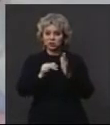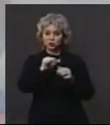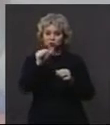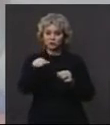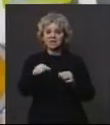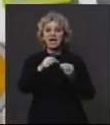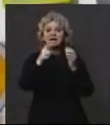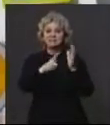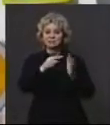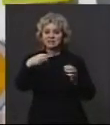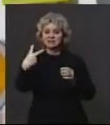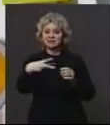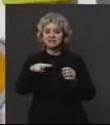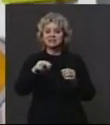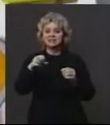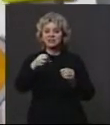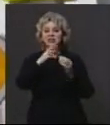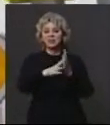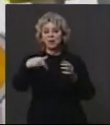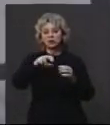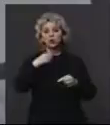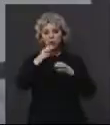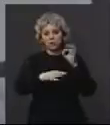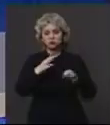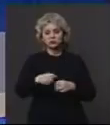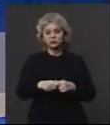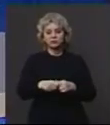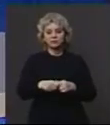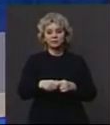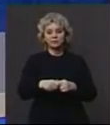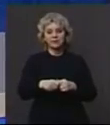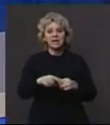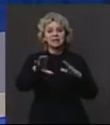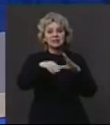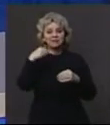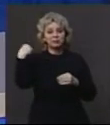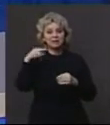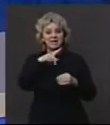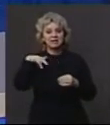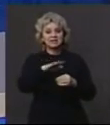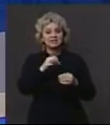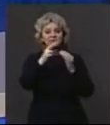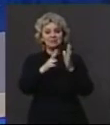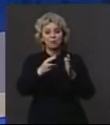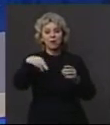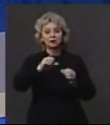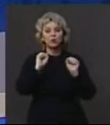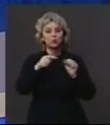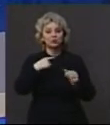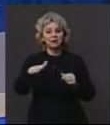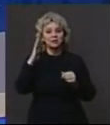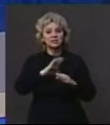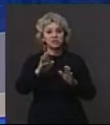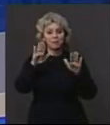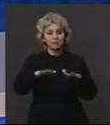часов, а с 17 по 19 марта круглосуточно. На выборах президента России 18 марта можно проголосовать